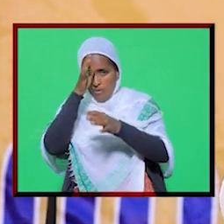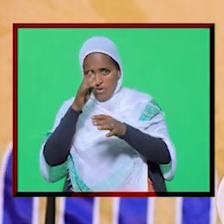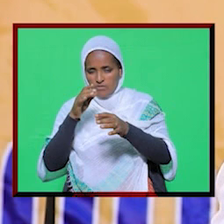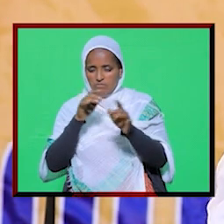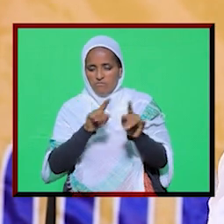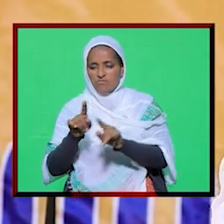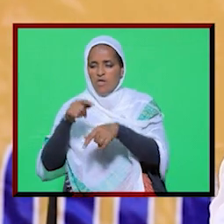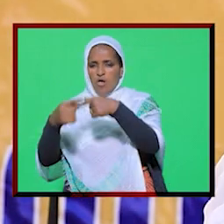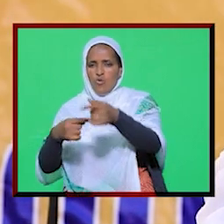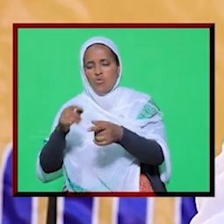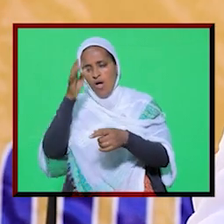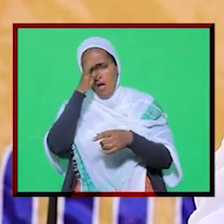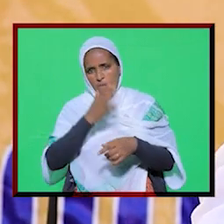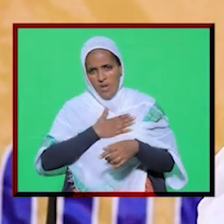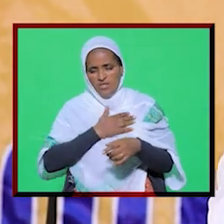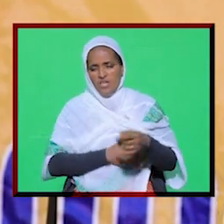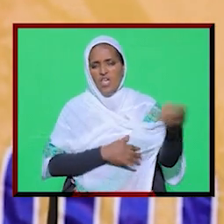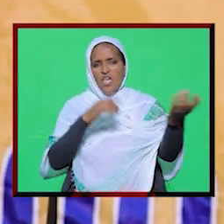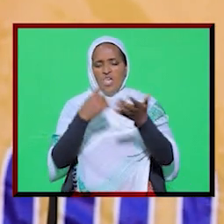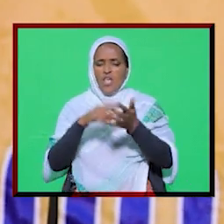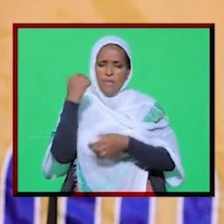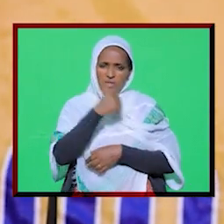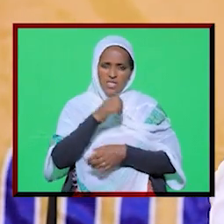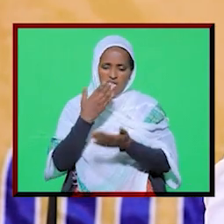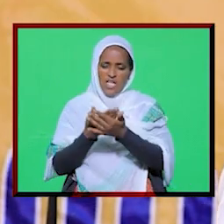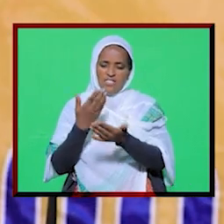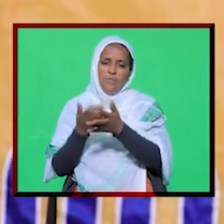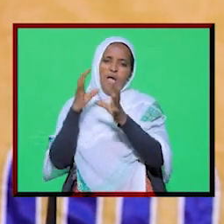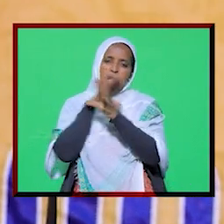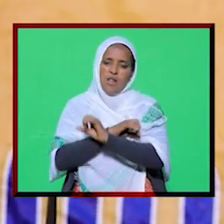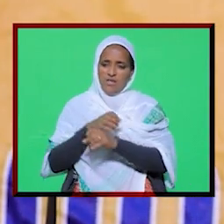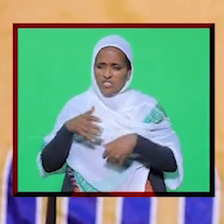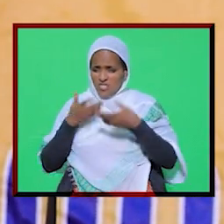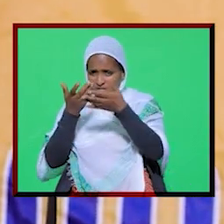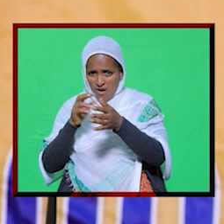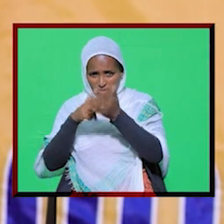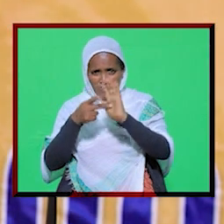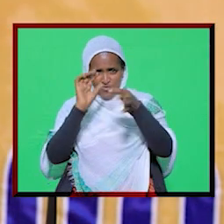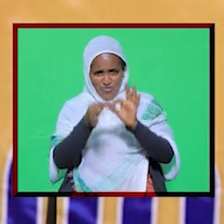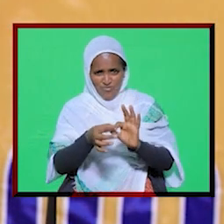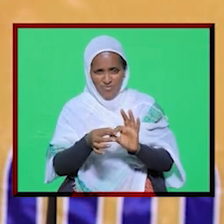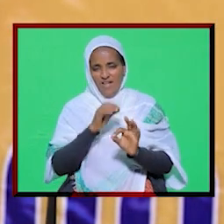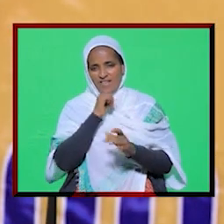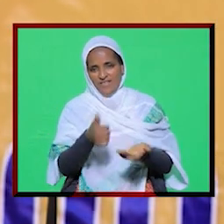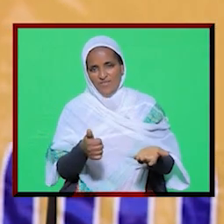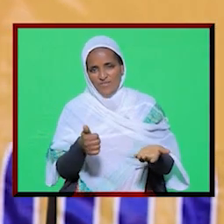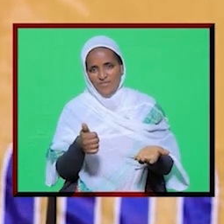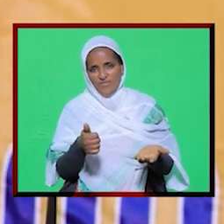ሄዶ አንድ ወጣት አባቴ ይሄ መጠጥ እኮ ገንዘቤን አስጨረሰኝ ቢል ንስሐ ነው ምእመናን?